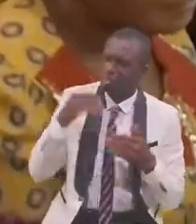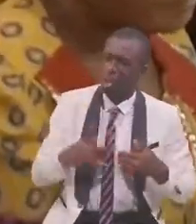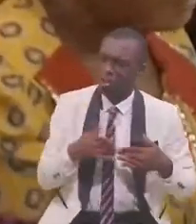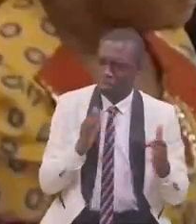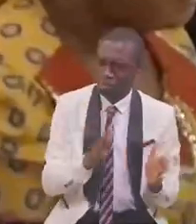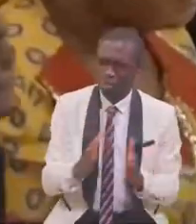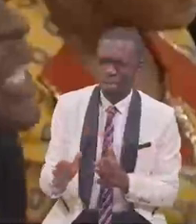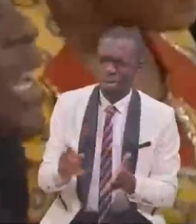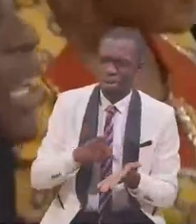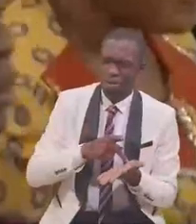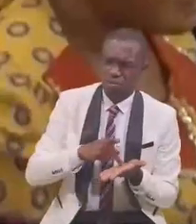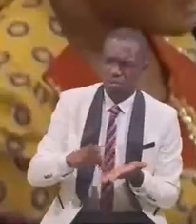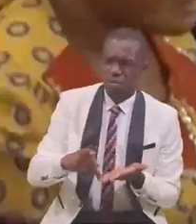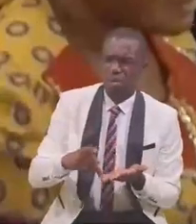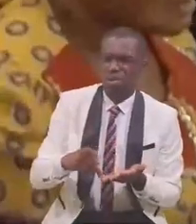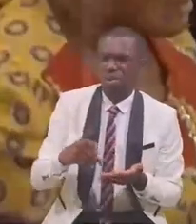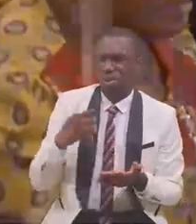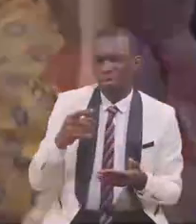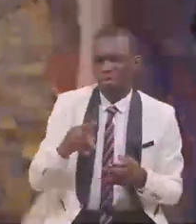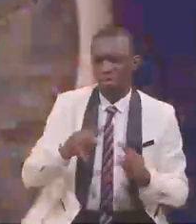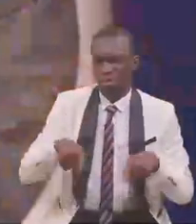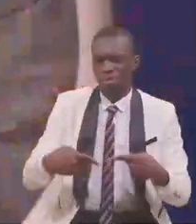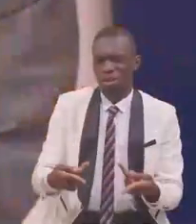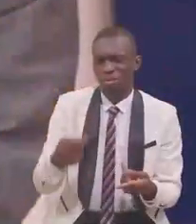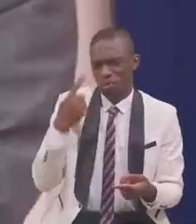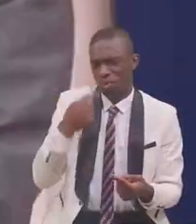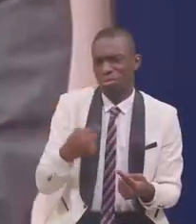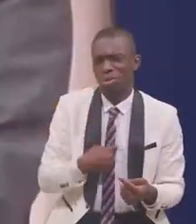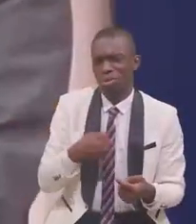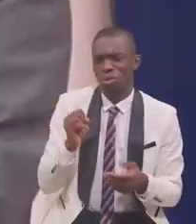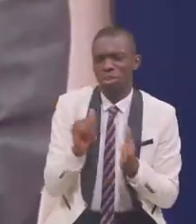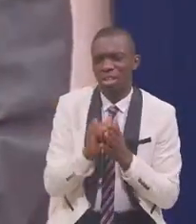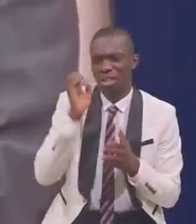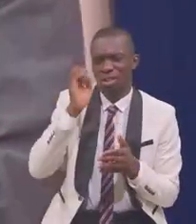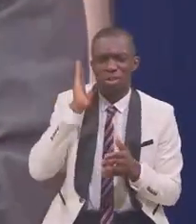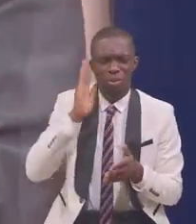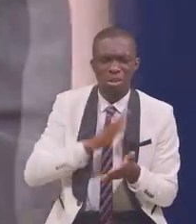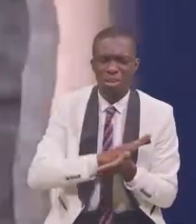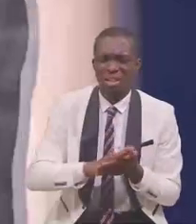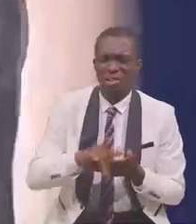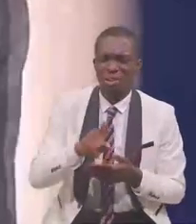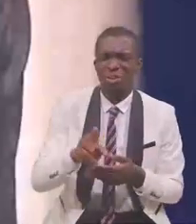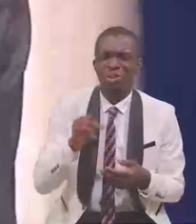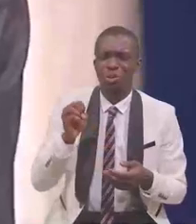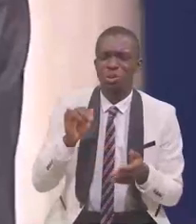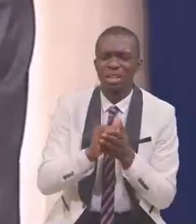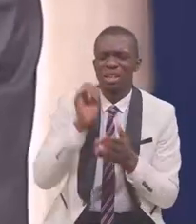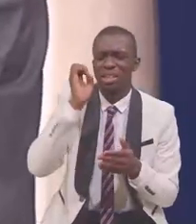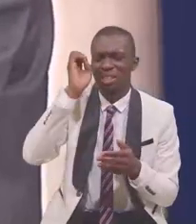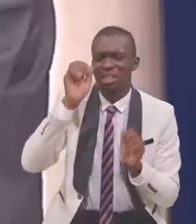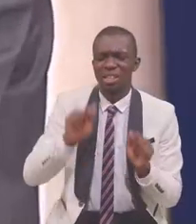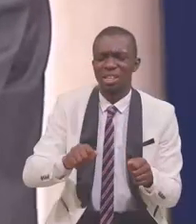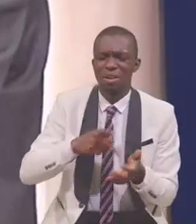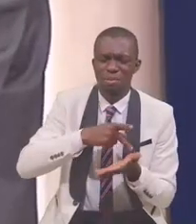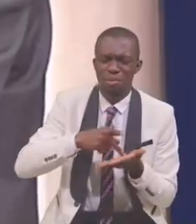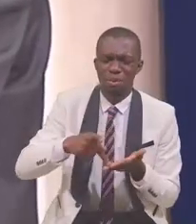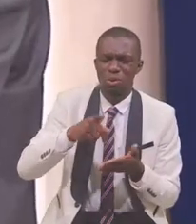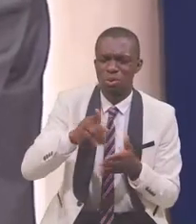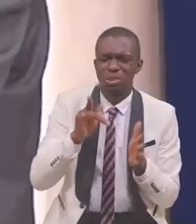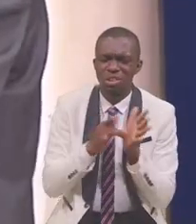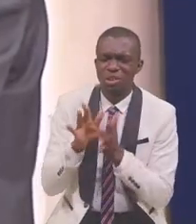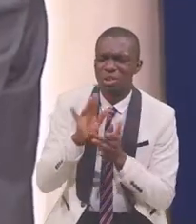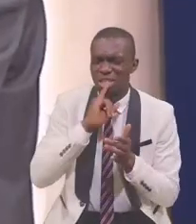sang afin de te purifier, afin de vous laver, afin de vous nettoyer. Il prie pour vous.